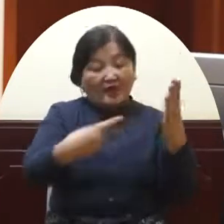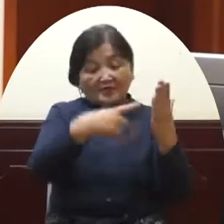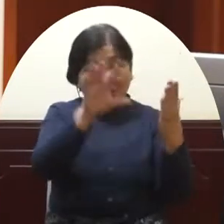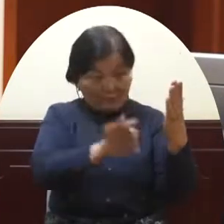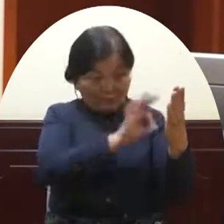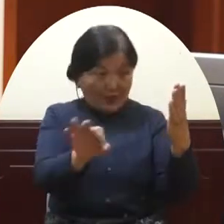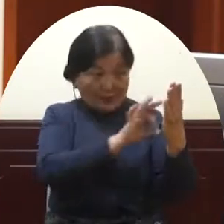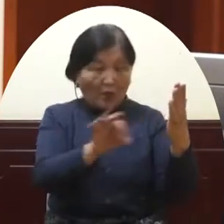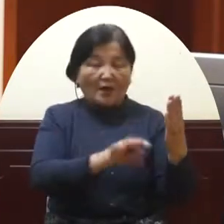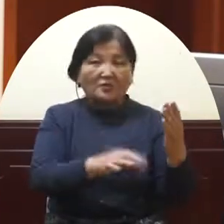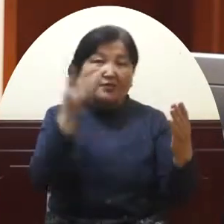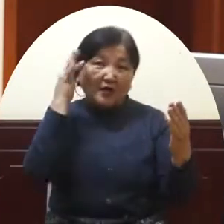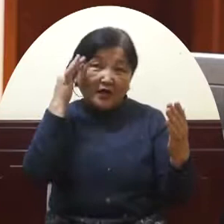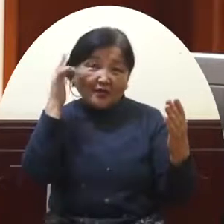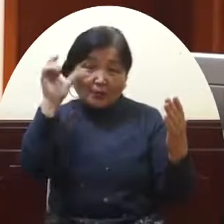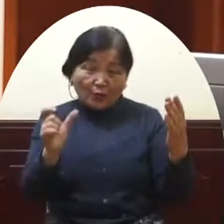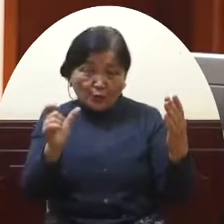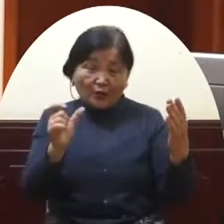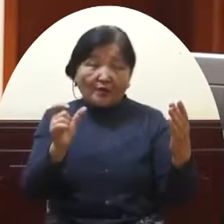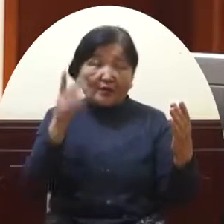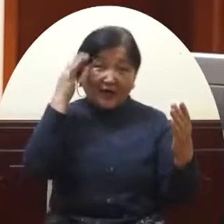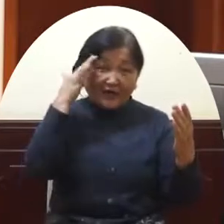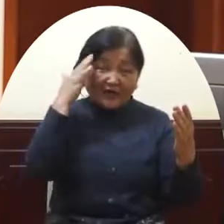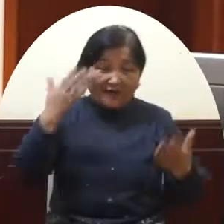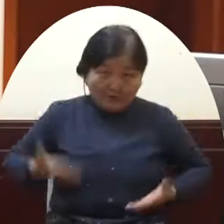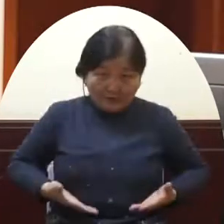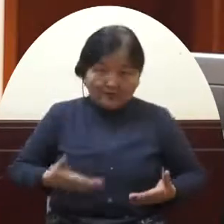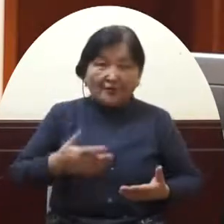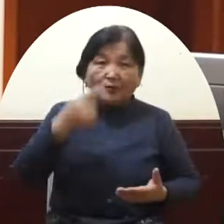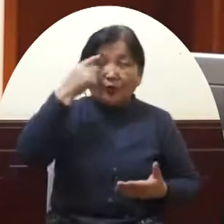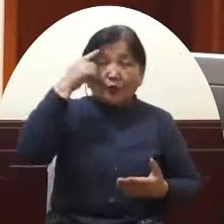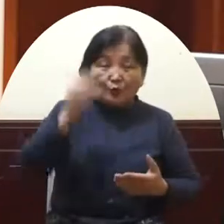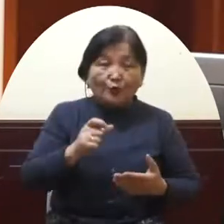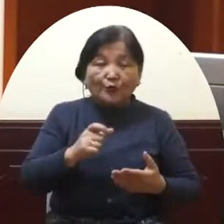сонгуулийн эрхийг олгох уугүй гэдэг асуудал бол нэлээд том өргөнөрийн асуудал байна.